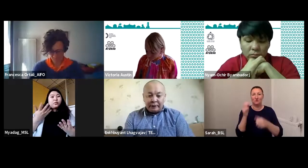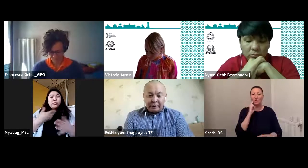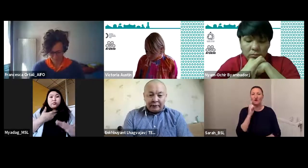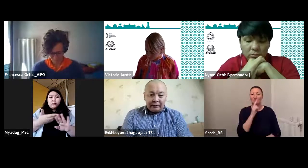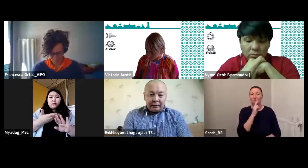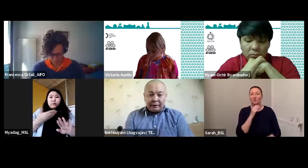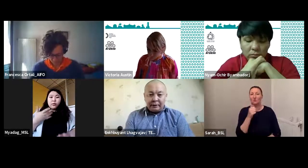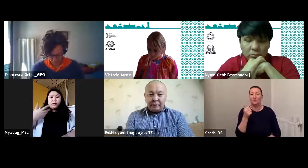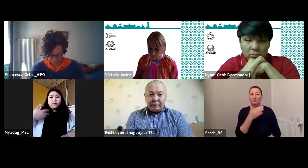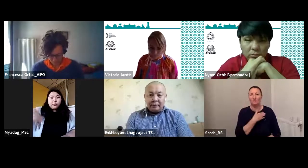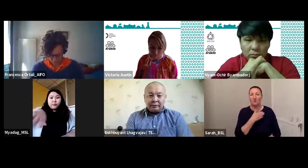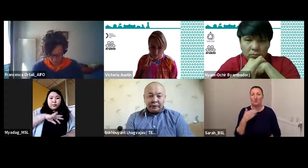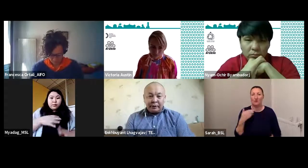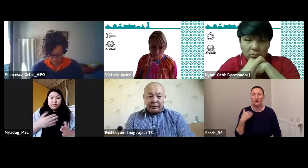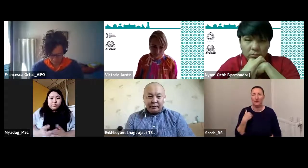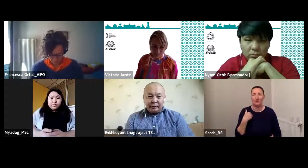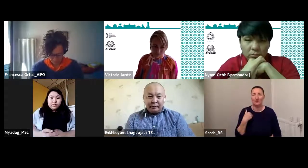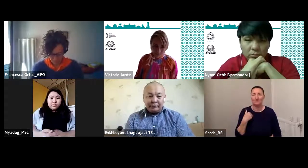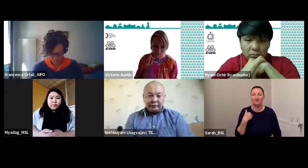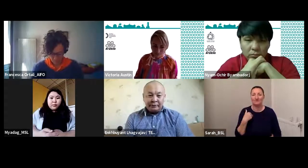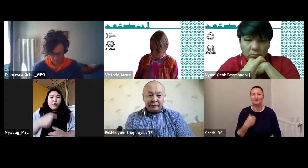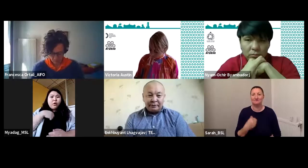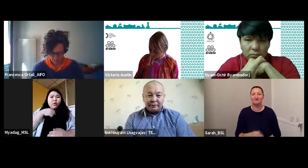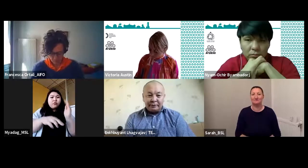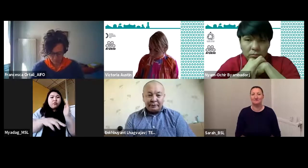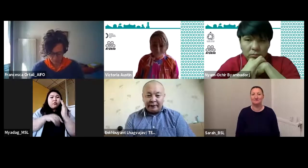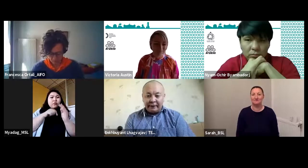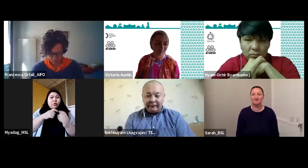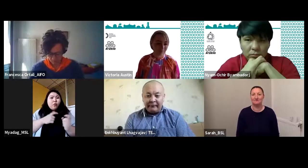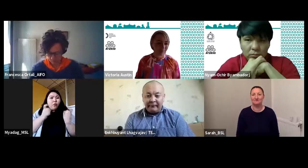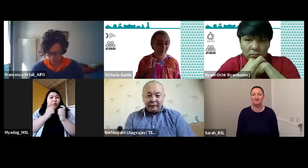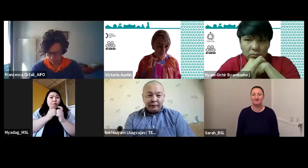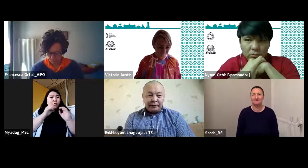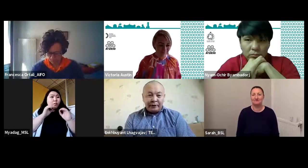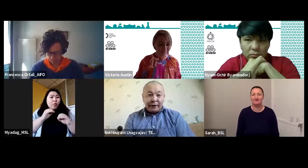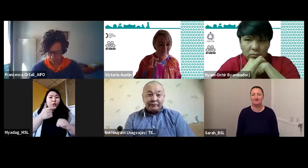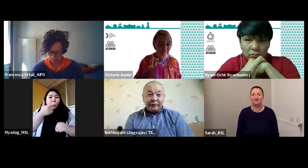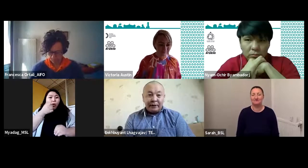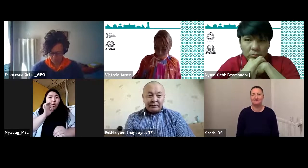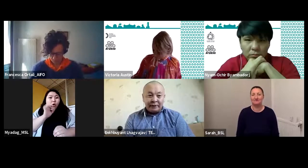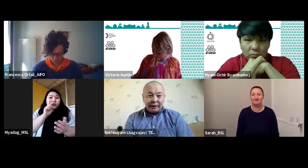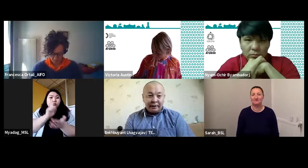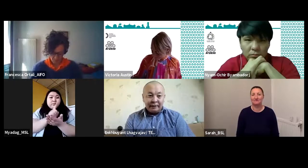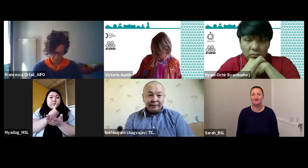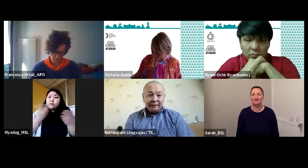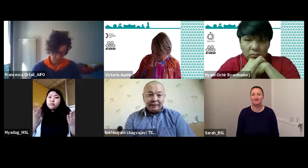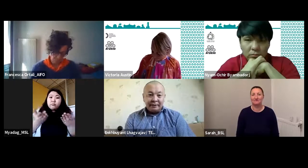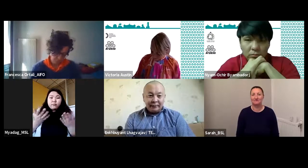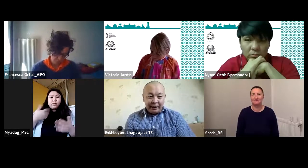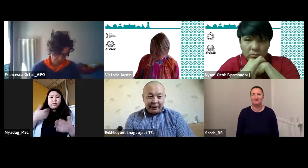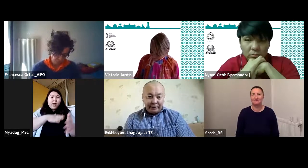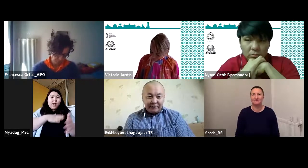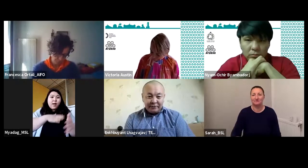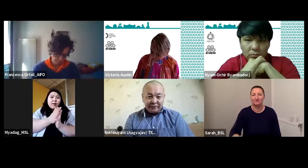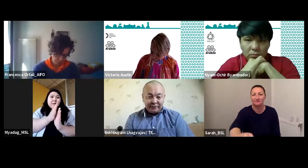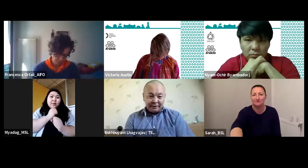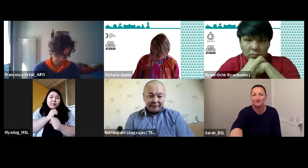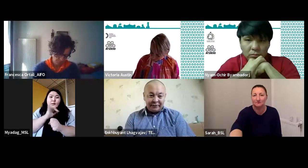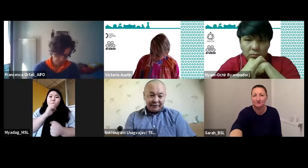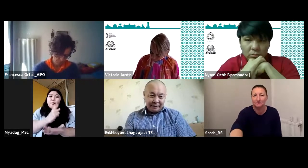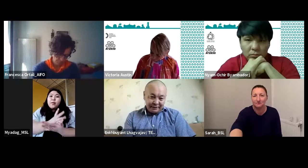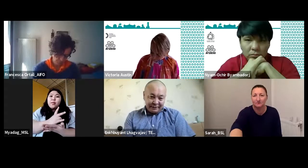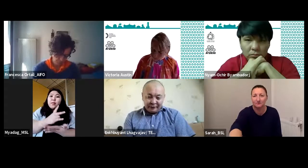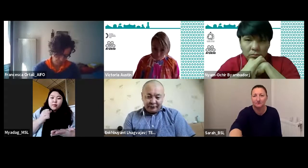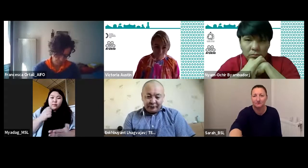нэр өнөөдрийн энэ уулзах болсон гол шалтгаан бол бидний хамтын ажиллагаа юм байна гэж